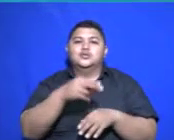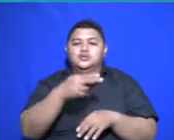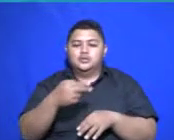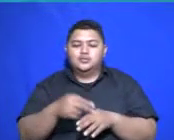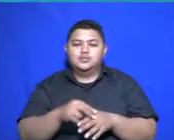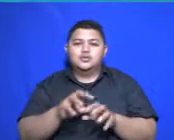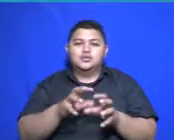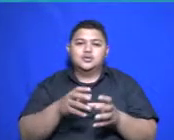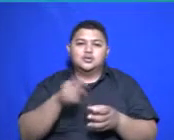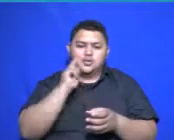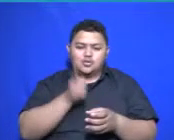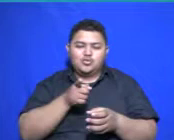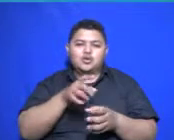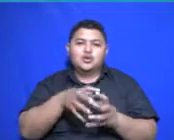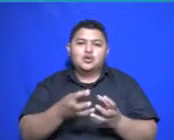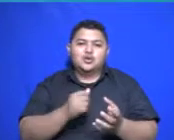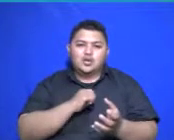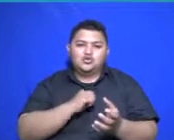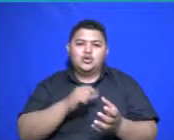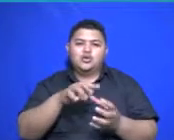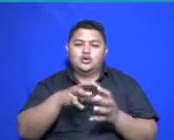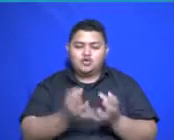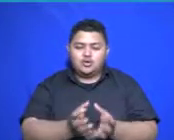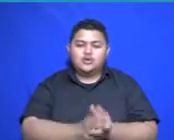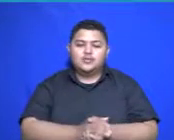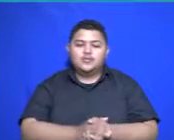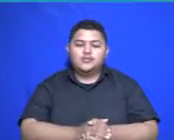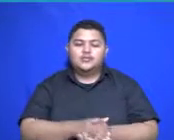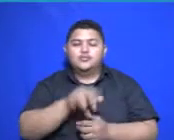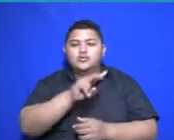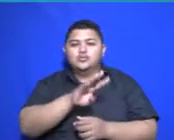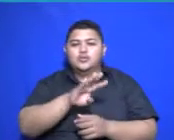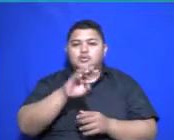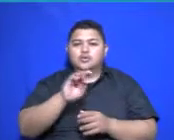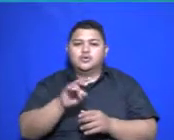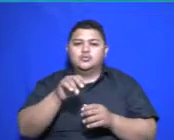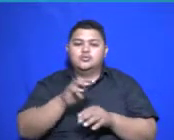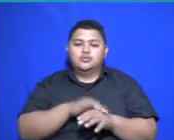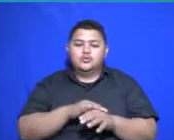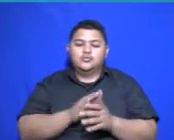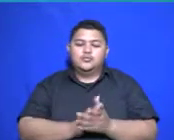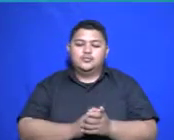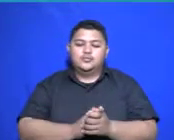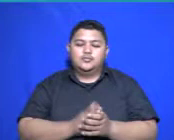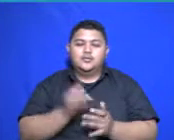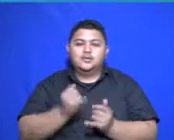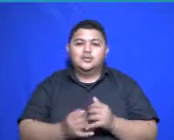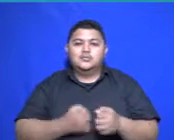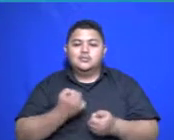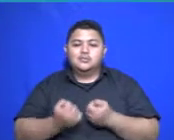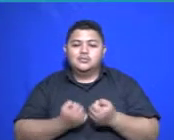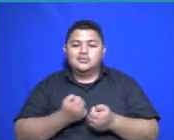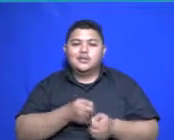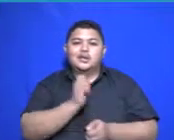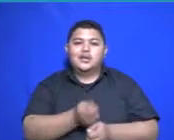oleh dunia, yaitu sebanyak 320 warisan budaya. Yang terakhir sekarang ini sedang kita perjuangkan